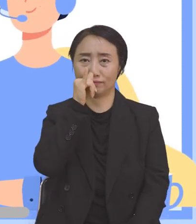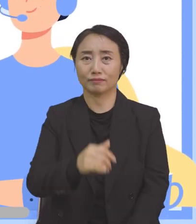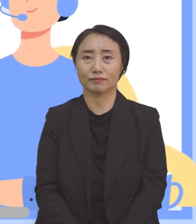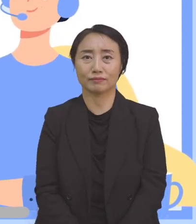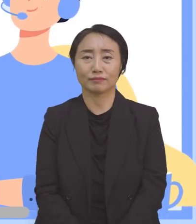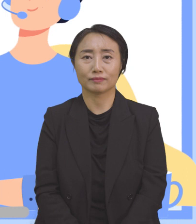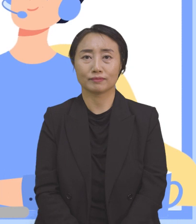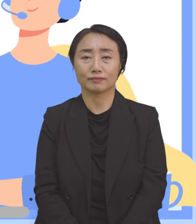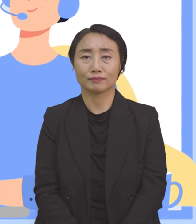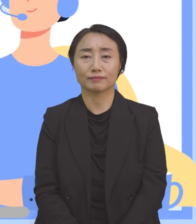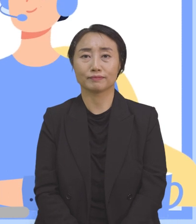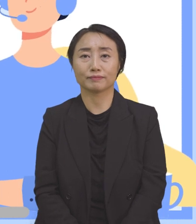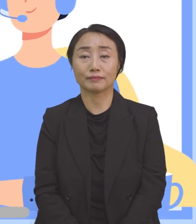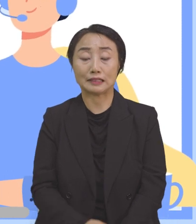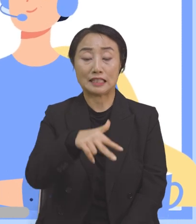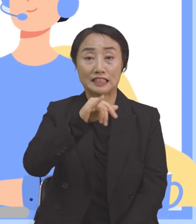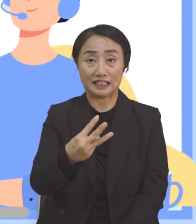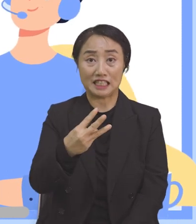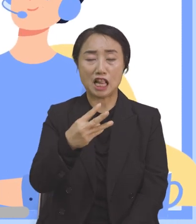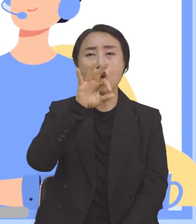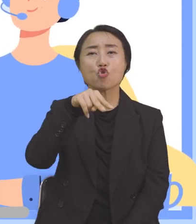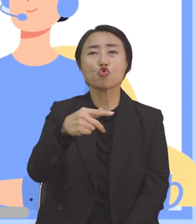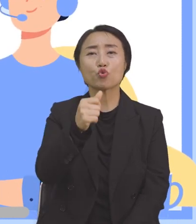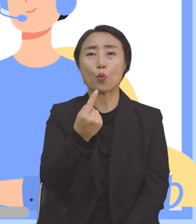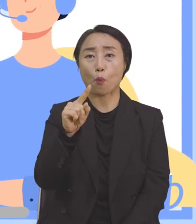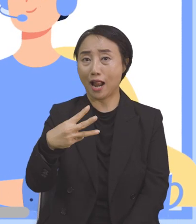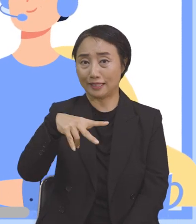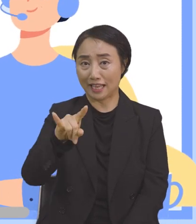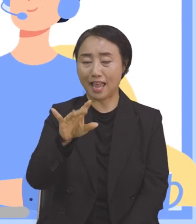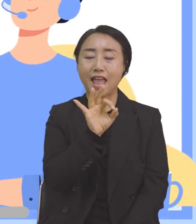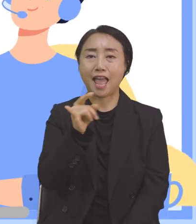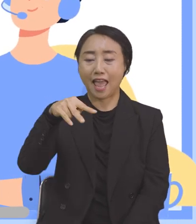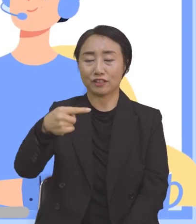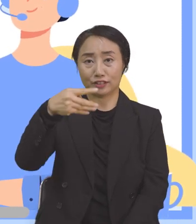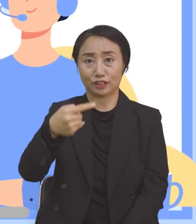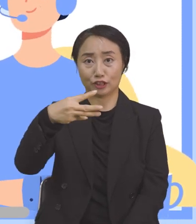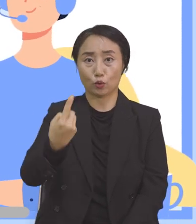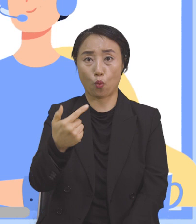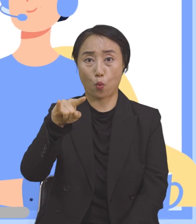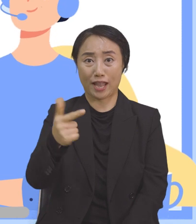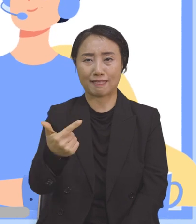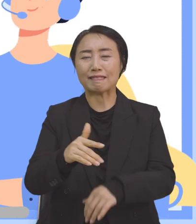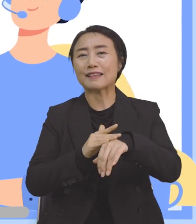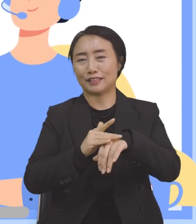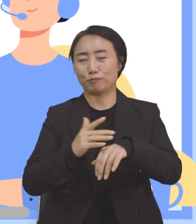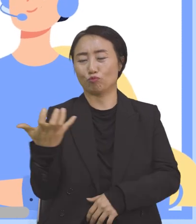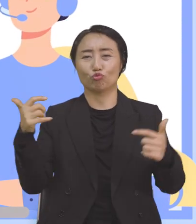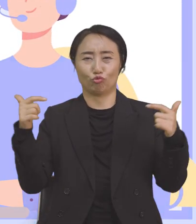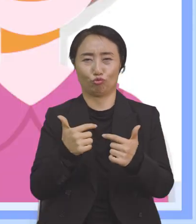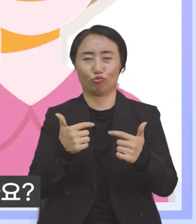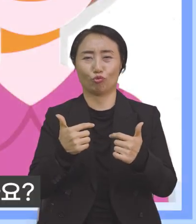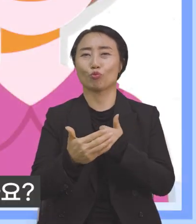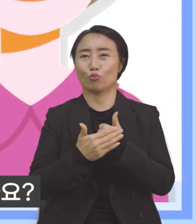있습니다. 이럴 때는 질 윤활제나 에스트로겐 크림을 사용하는 것이 통증을 줄이는 데 도움이 될 수